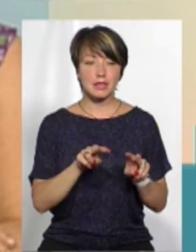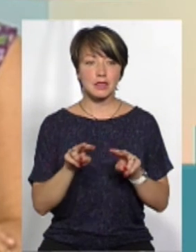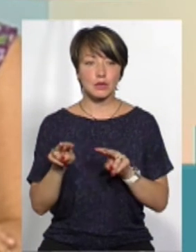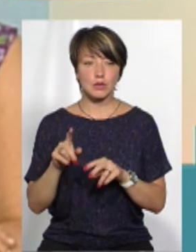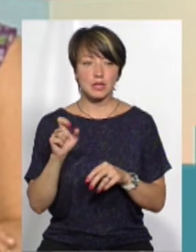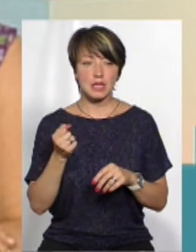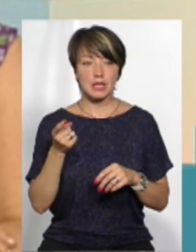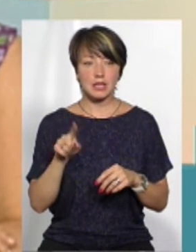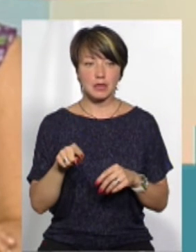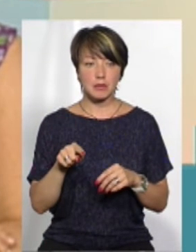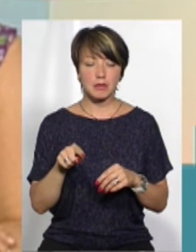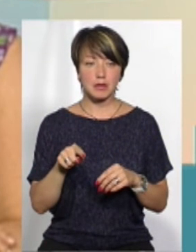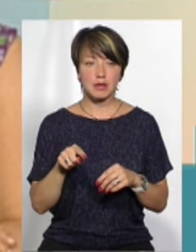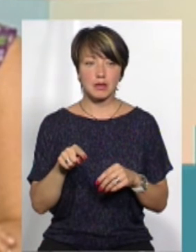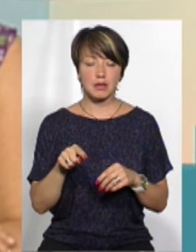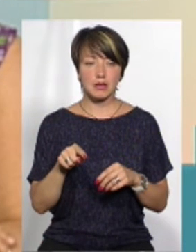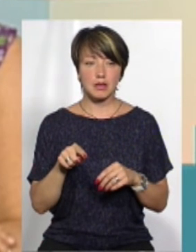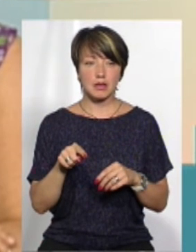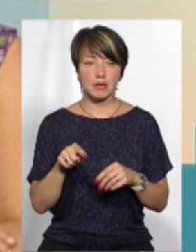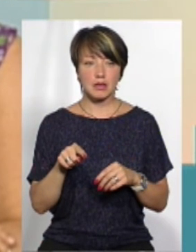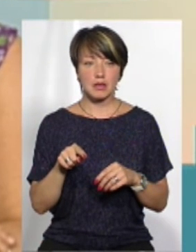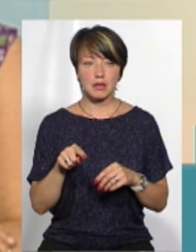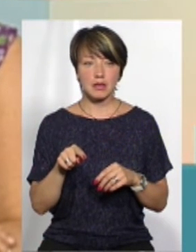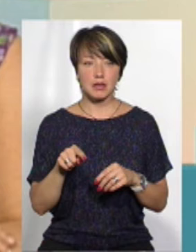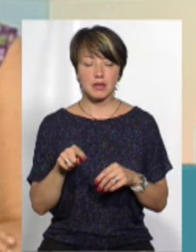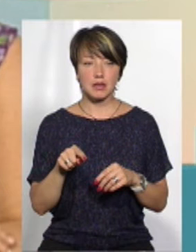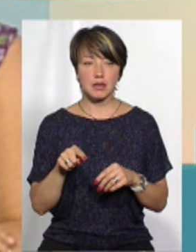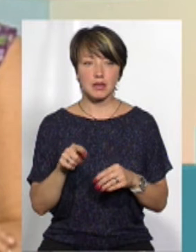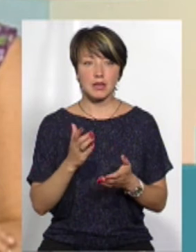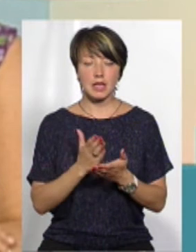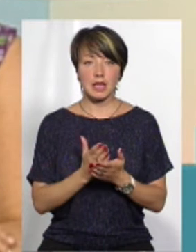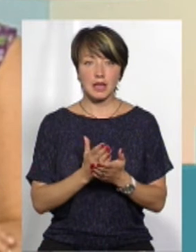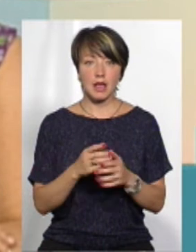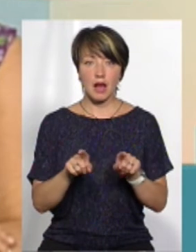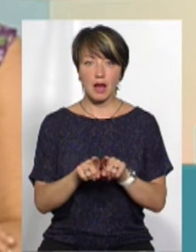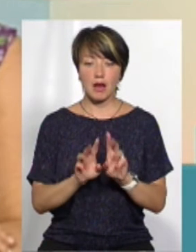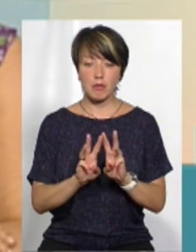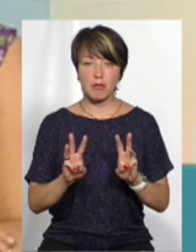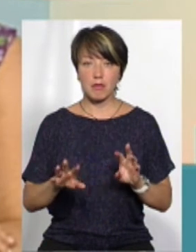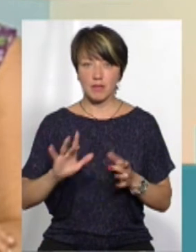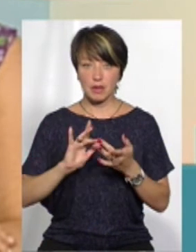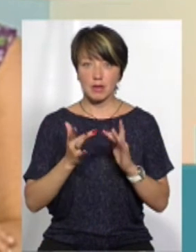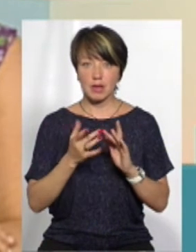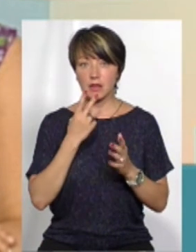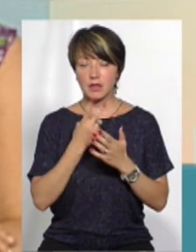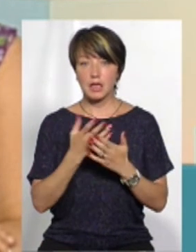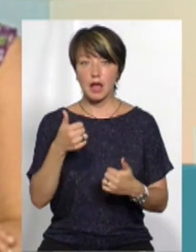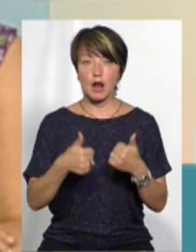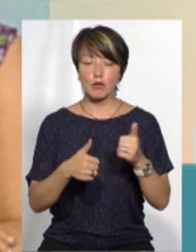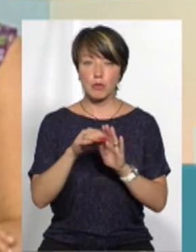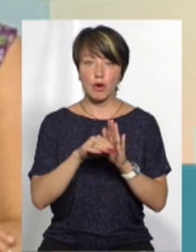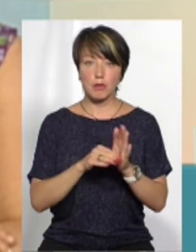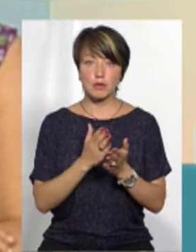слідкуємо за тими колами, які виходять на гурті. Наприклад, є такий портал, де можна дивитись, які грантові